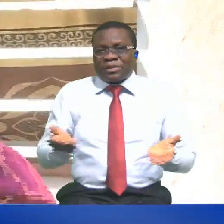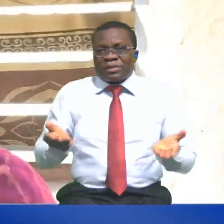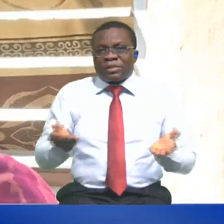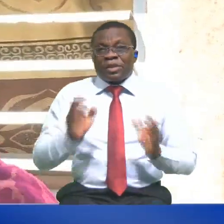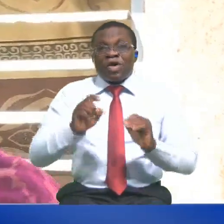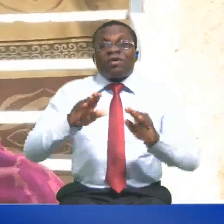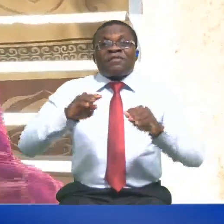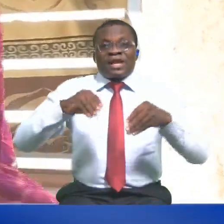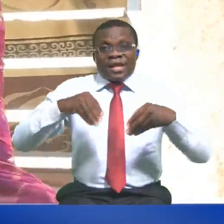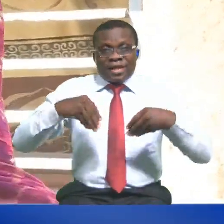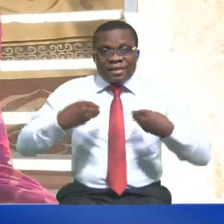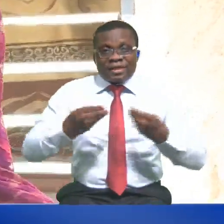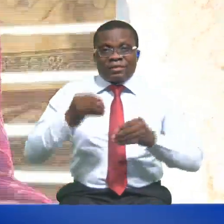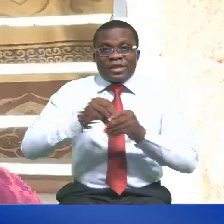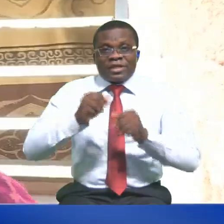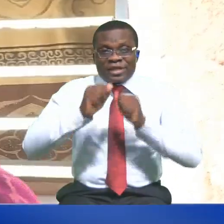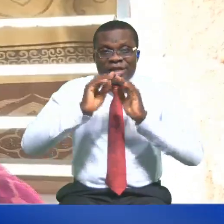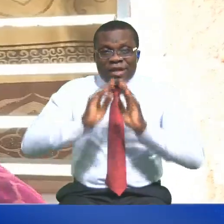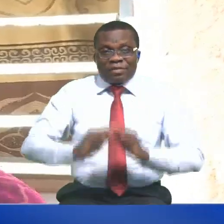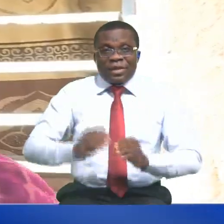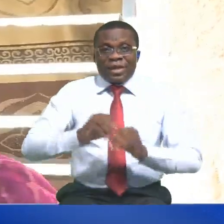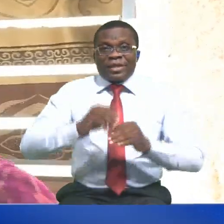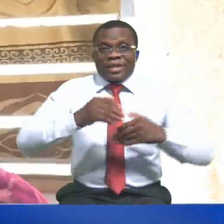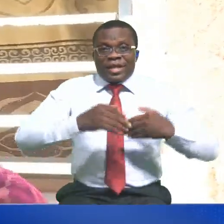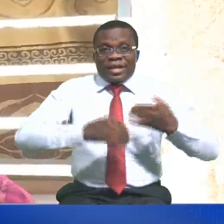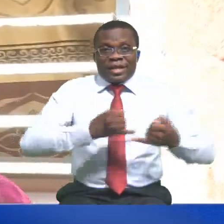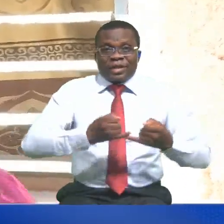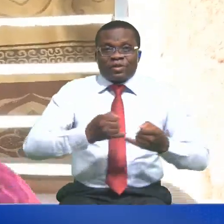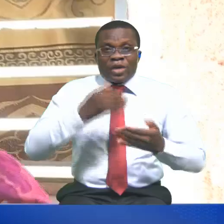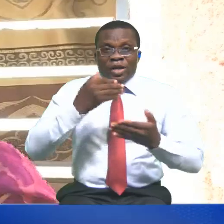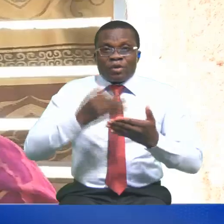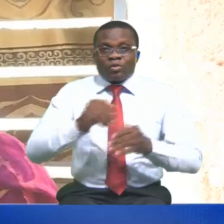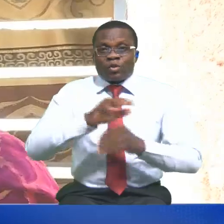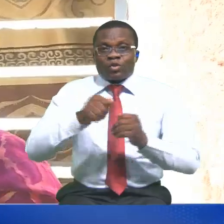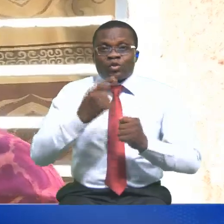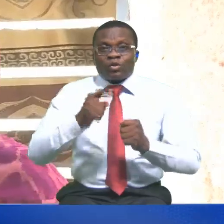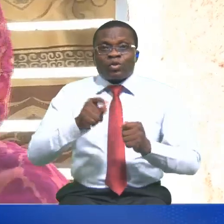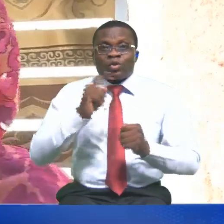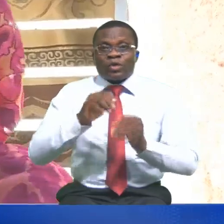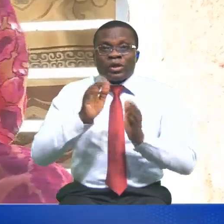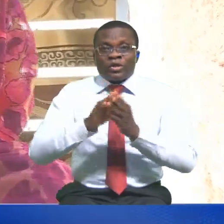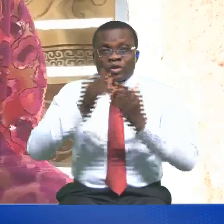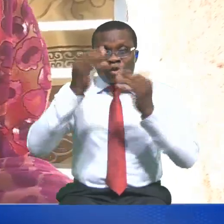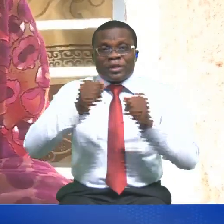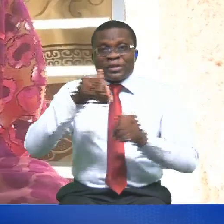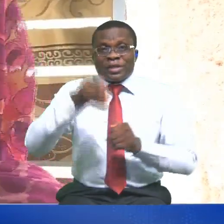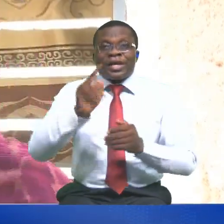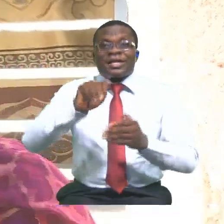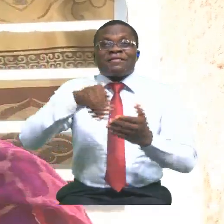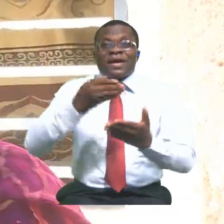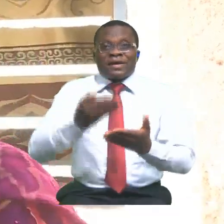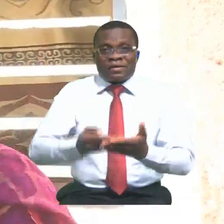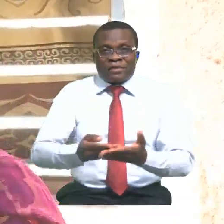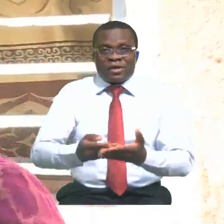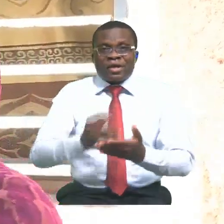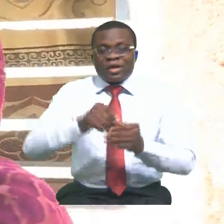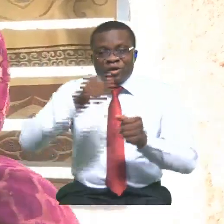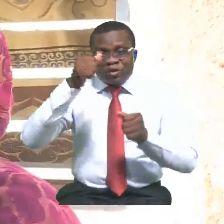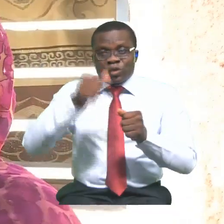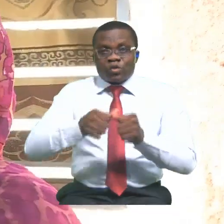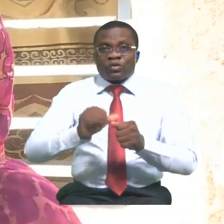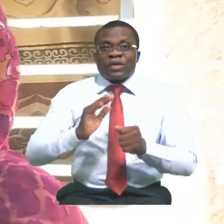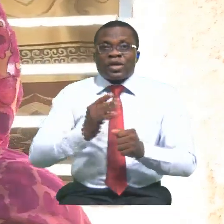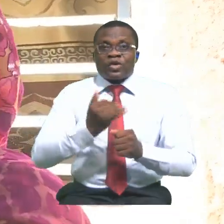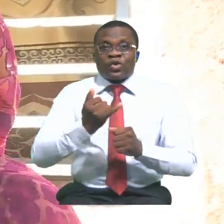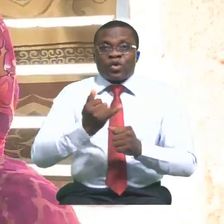va l'accepter dans la paix, dans la gaieté, le bonheur, pour que ce président-là qui va arriver se souvienne de